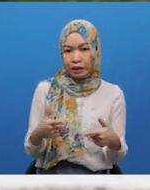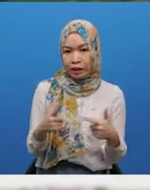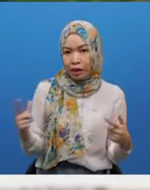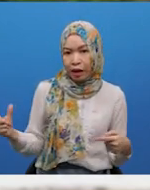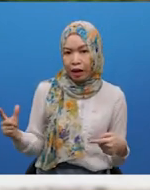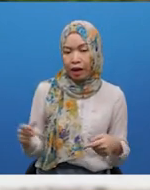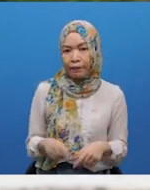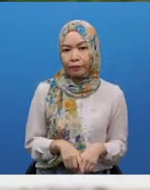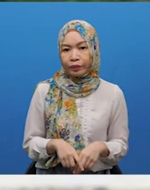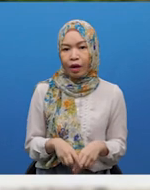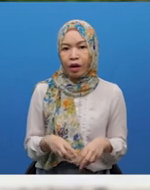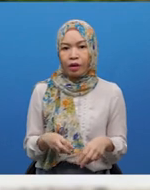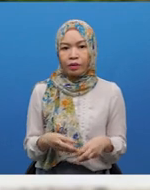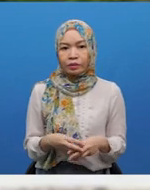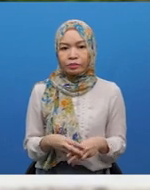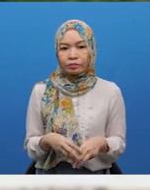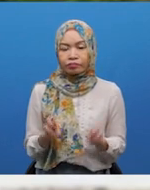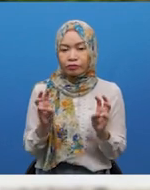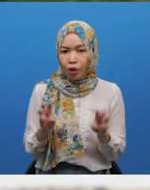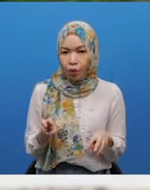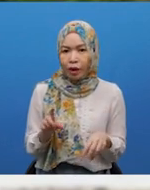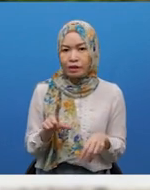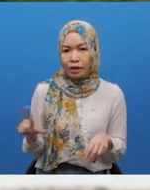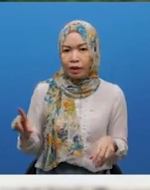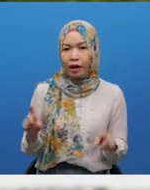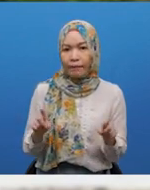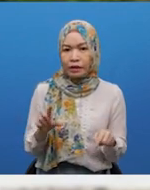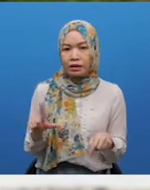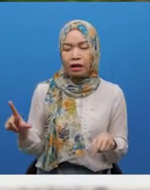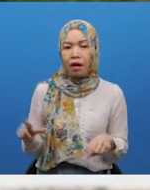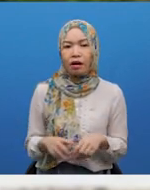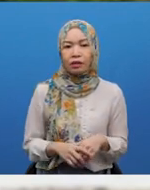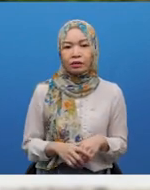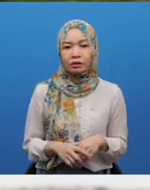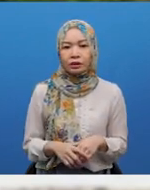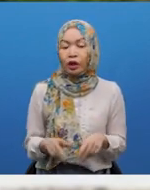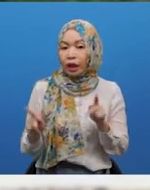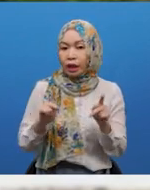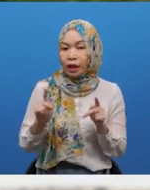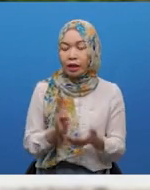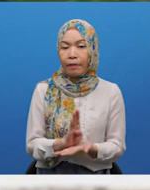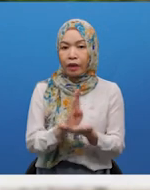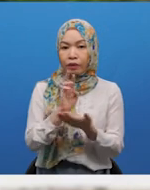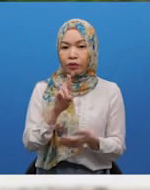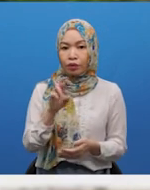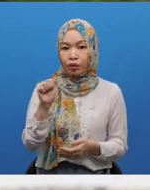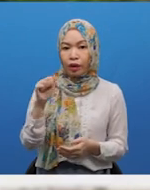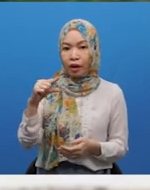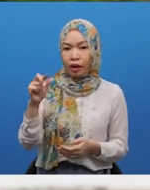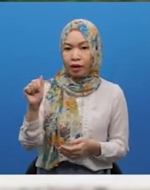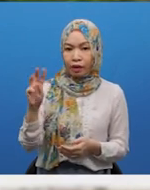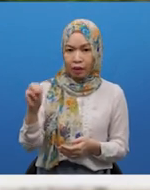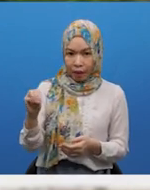mesti, wajar dan sebagainya. Kata bantu ragam berperanan untuk menyatakan